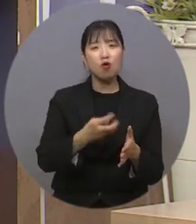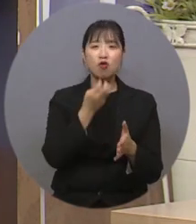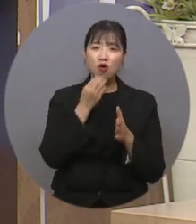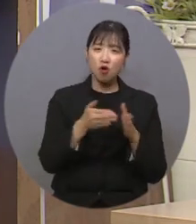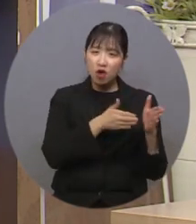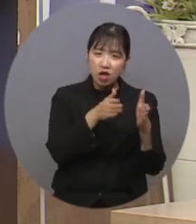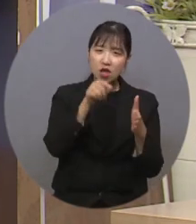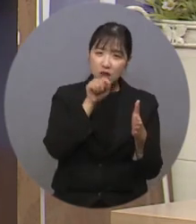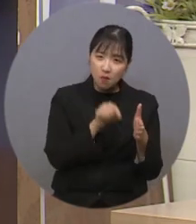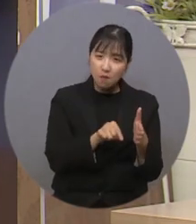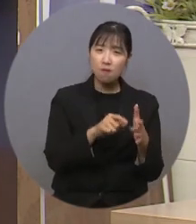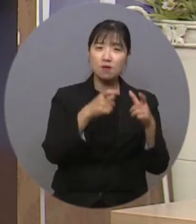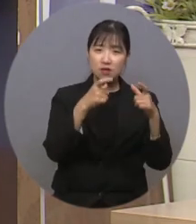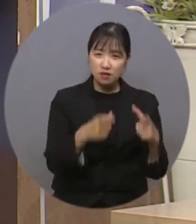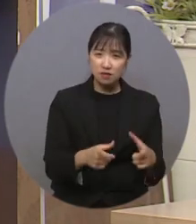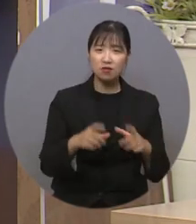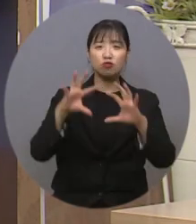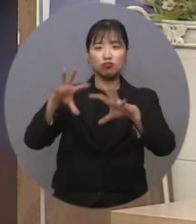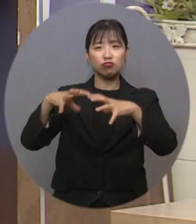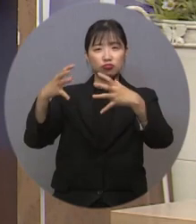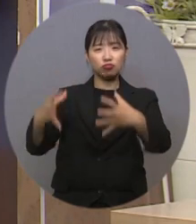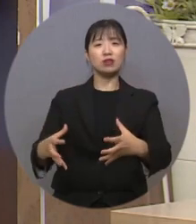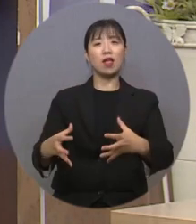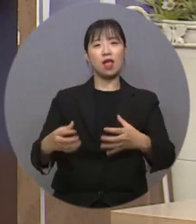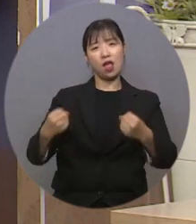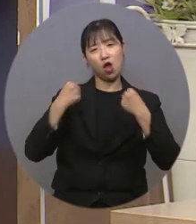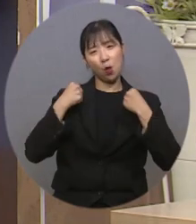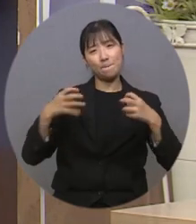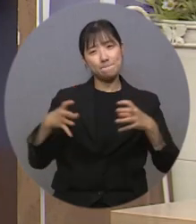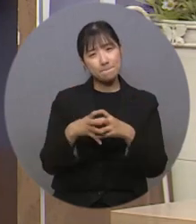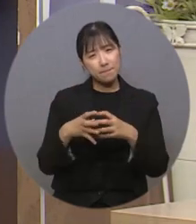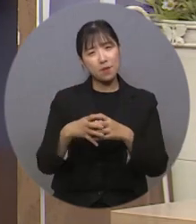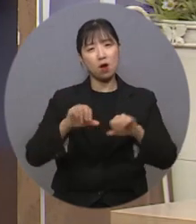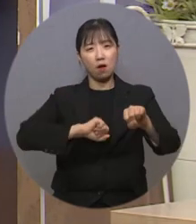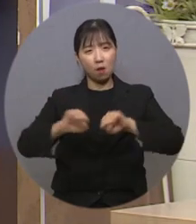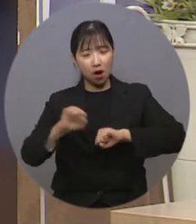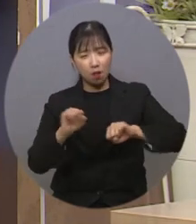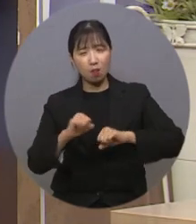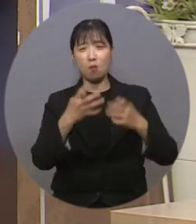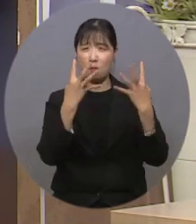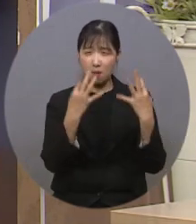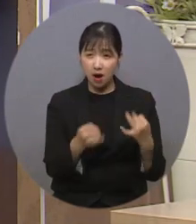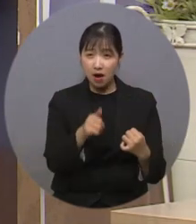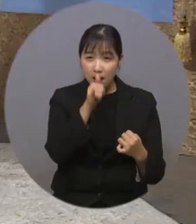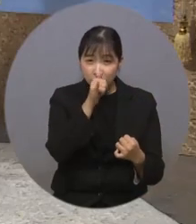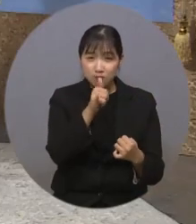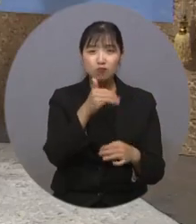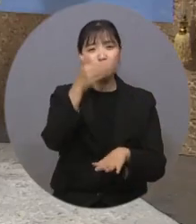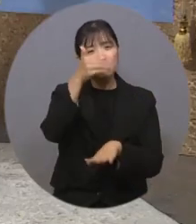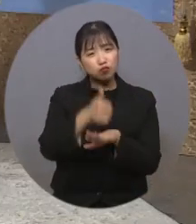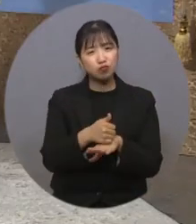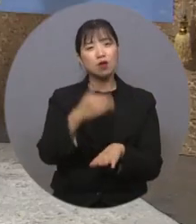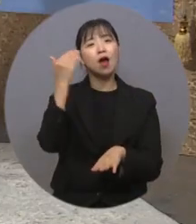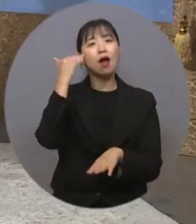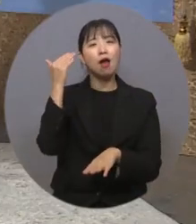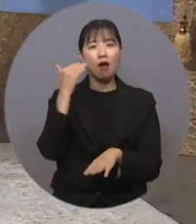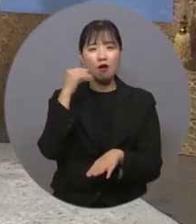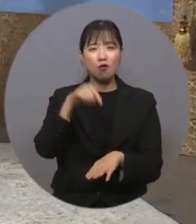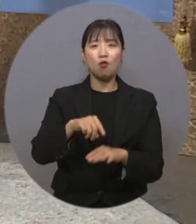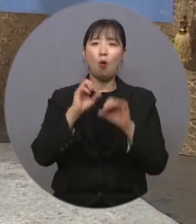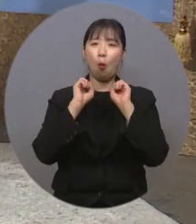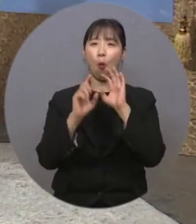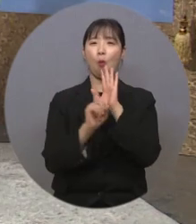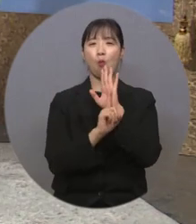경기도에서 이런 국제협력에 대해서 굉장히 많은 활동들을 해준다면 또 우리나라를 홍보하고